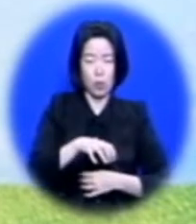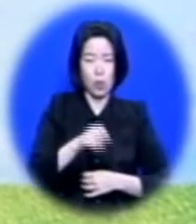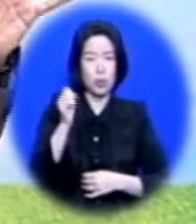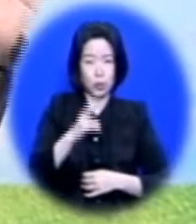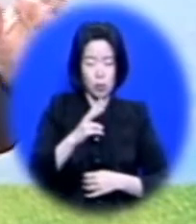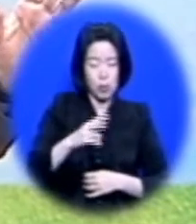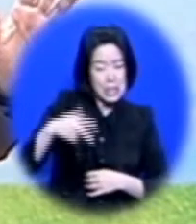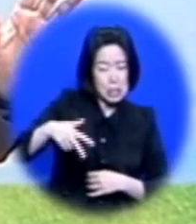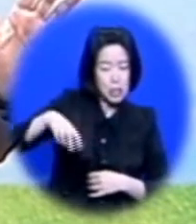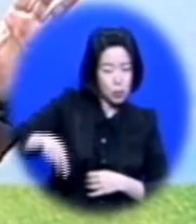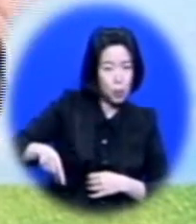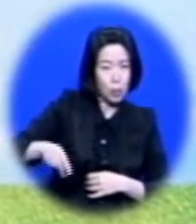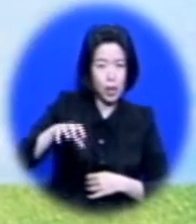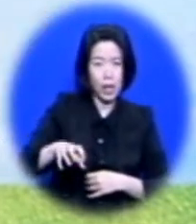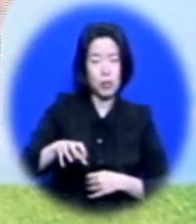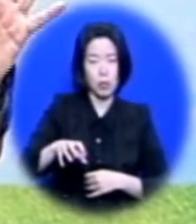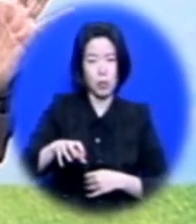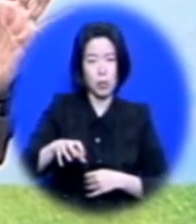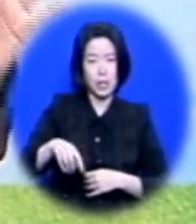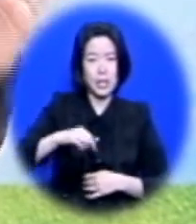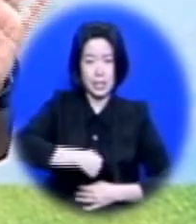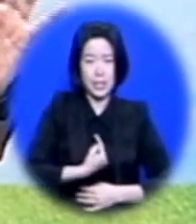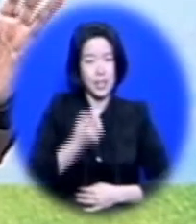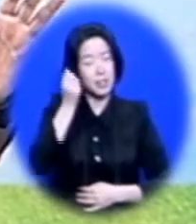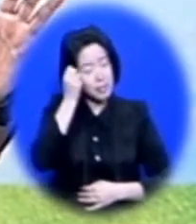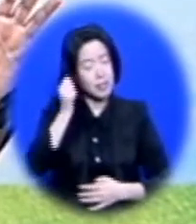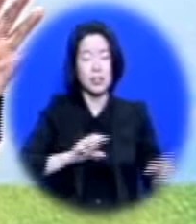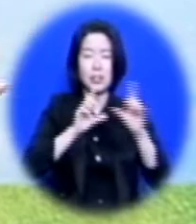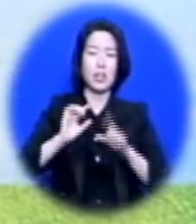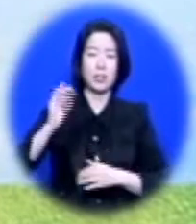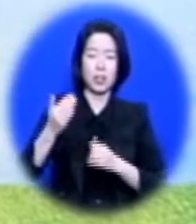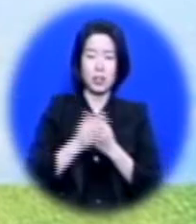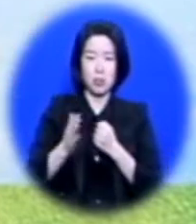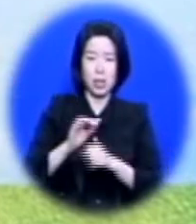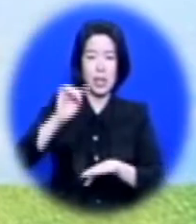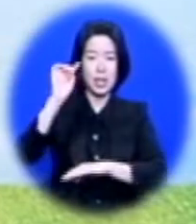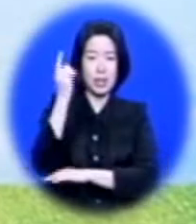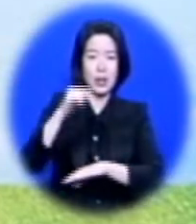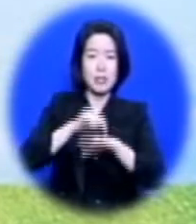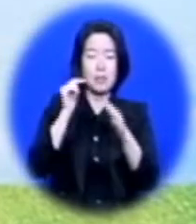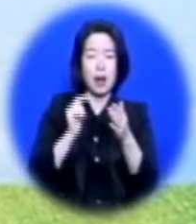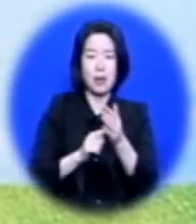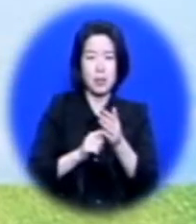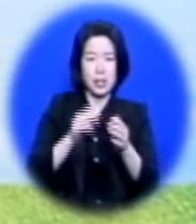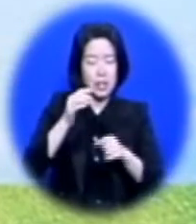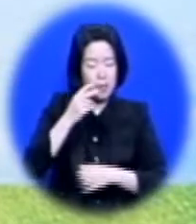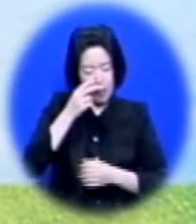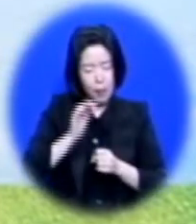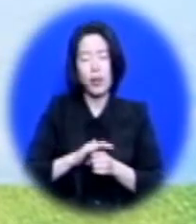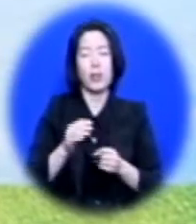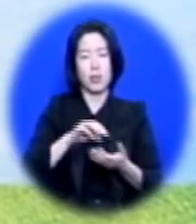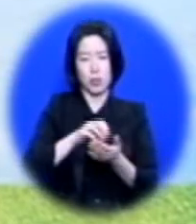용변이 나 보는 그런 곳에서 거기다가 거처를 정하고 살아야 되니 다 위 제 심정이 얼마나 기가 맡겼어요